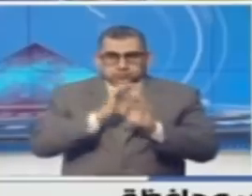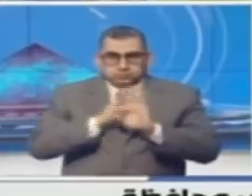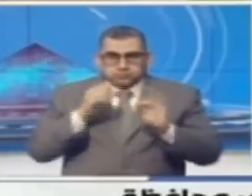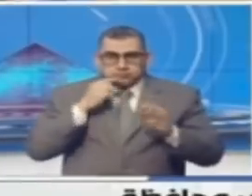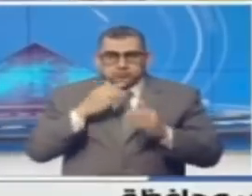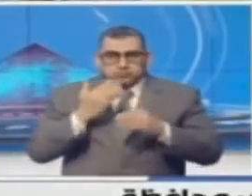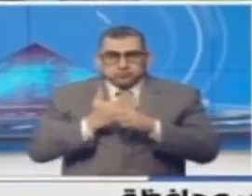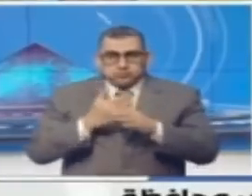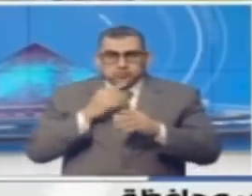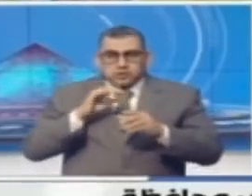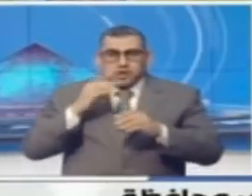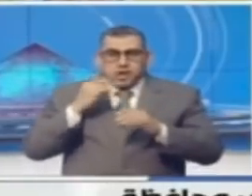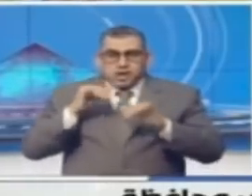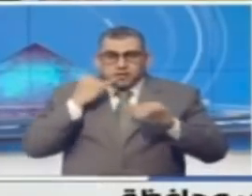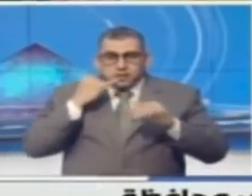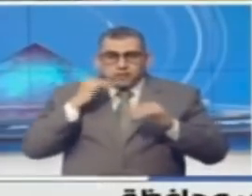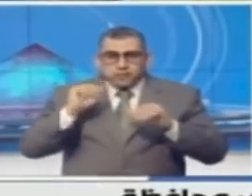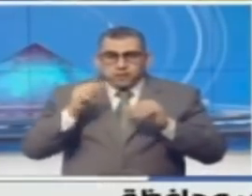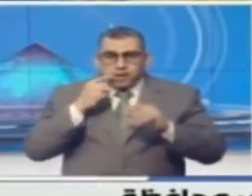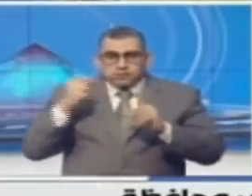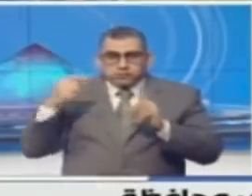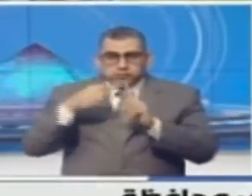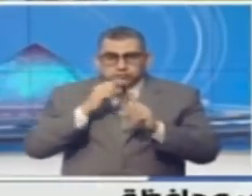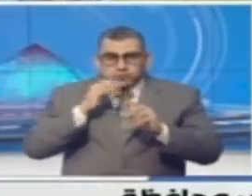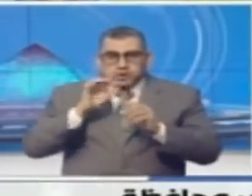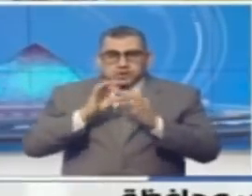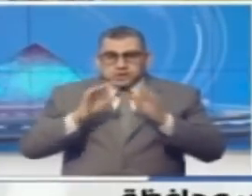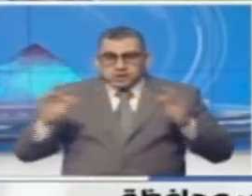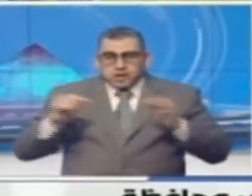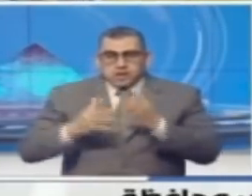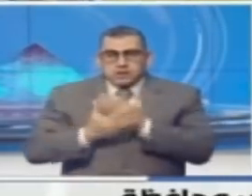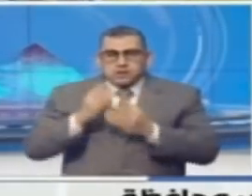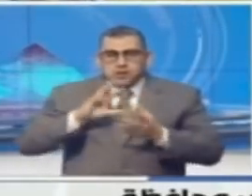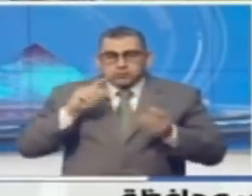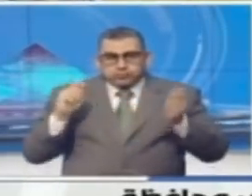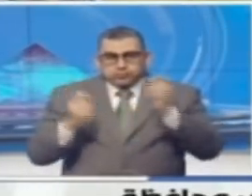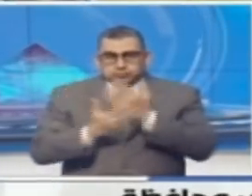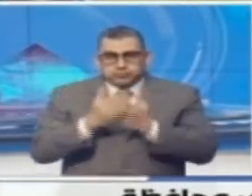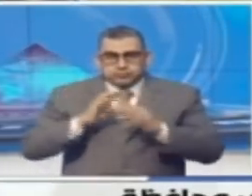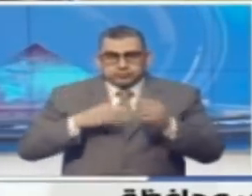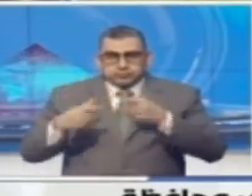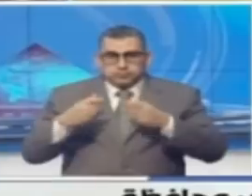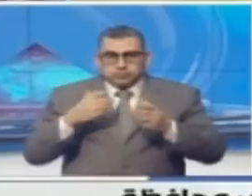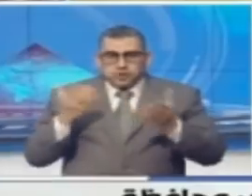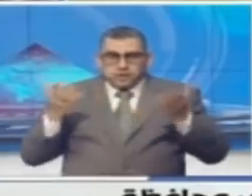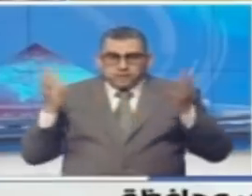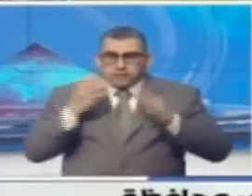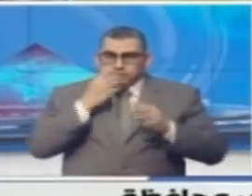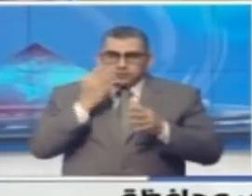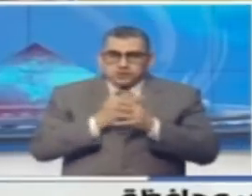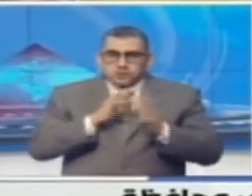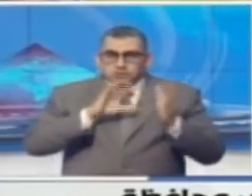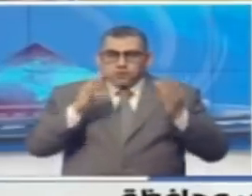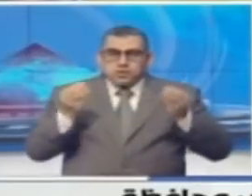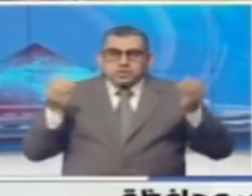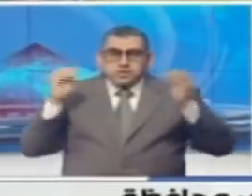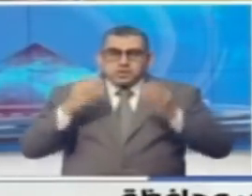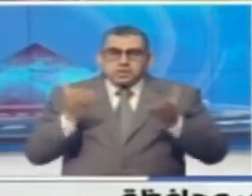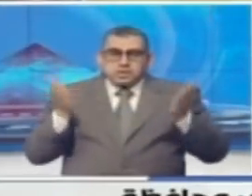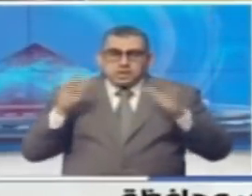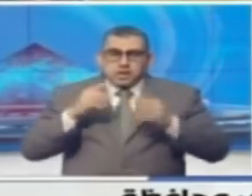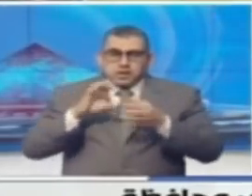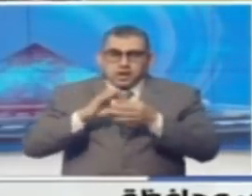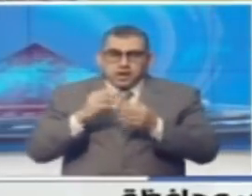التحتية الرقمية التي تقيمها الشركة المصرية للاتصالات لاستيعاب الأحمال التي تضاعفت